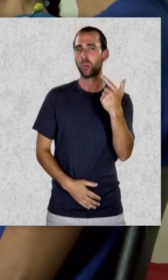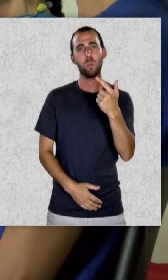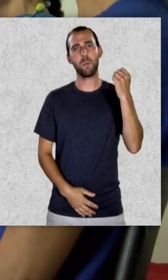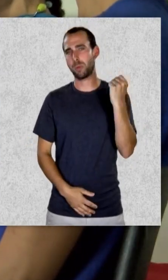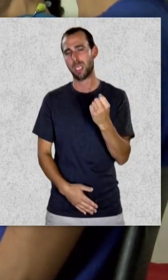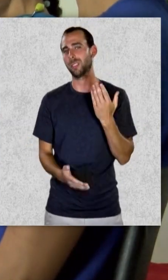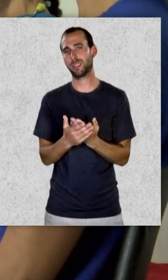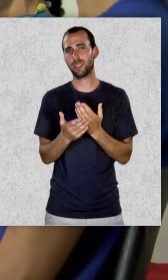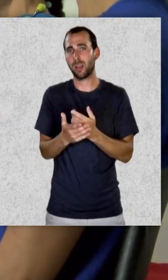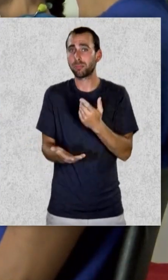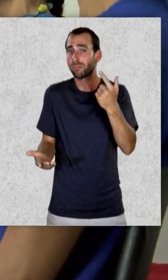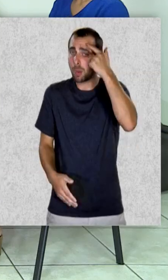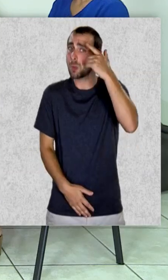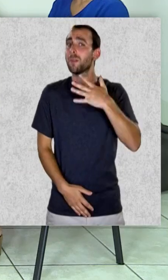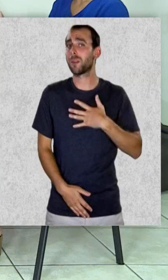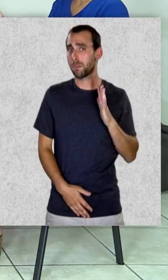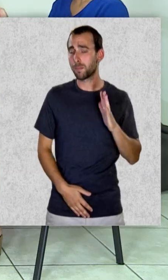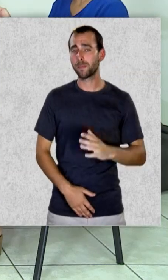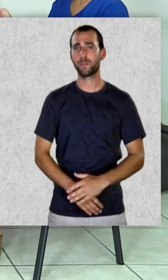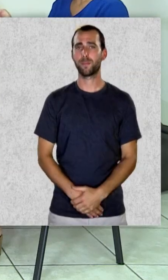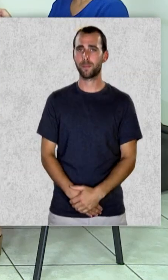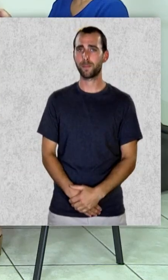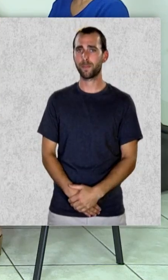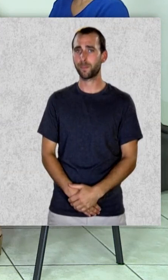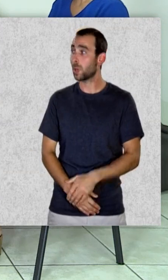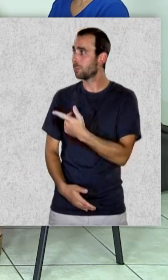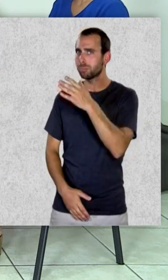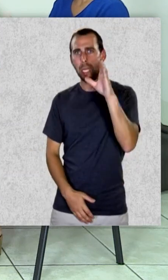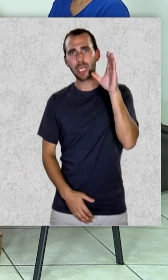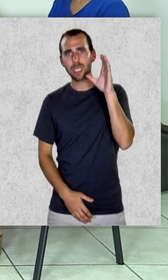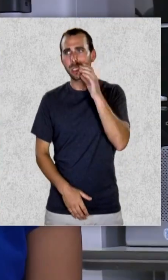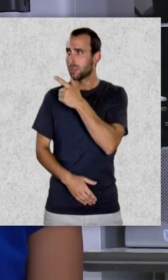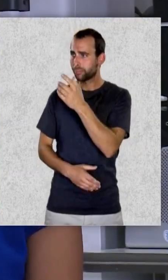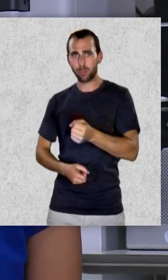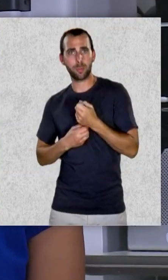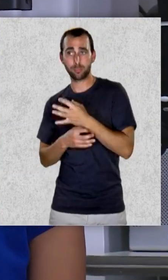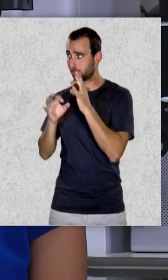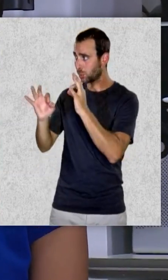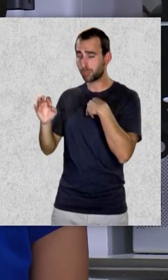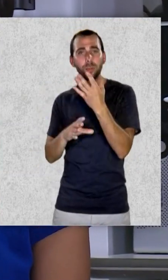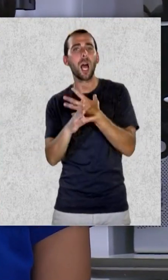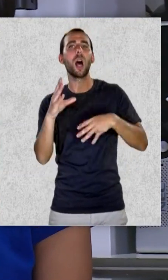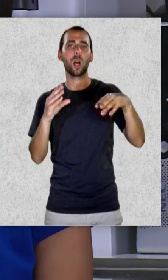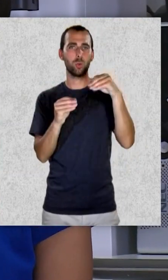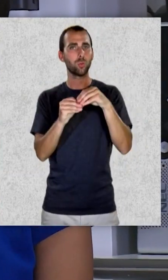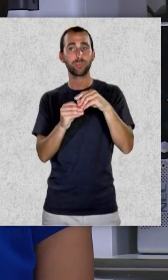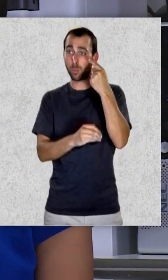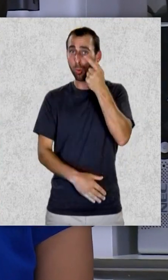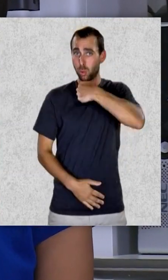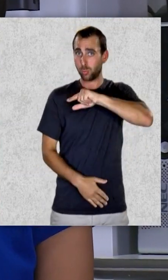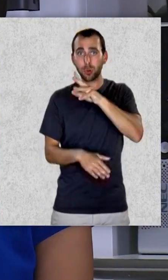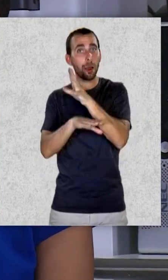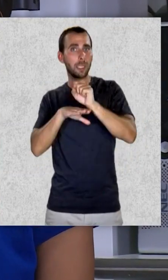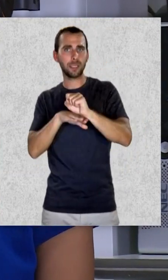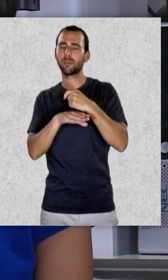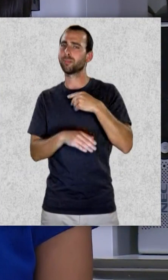difficultés essentielles à mon sens. Hein. Je rebondis sur les interventions de Cathy, juste. Par exemple, pour nous, à l'APS, on aurait besoin